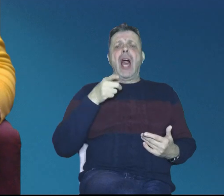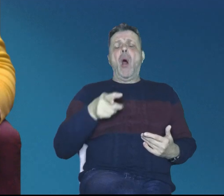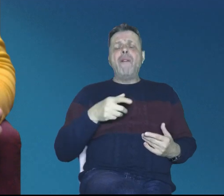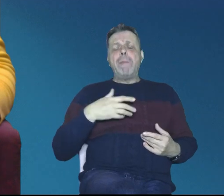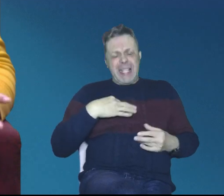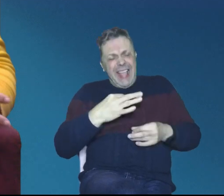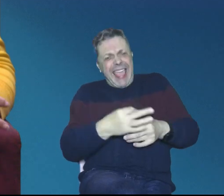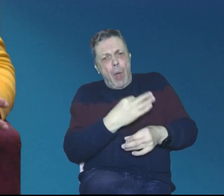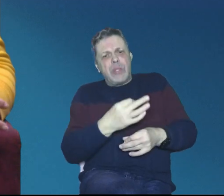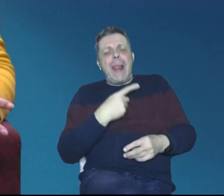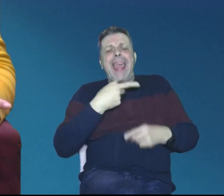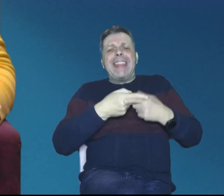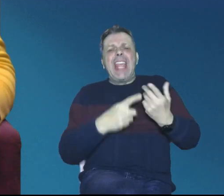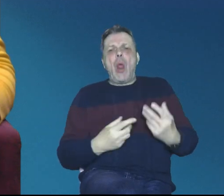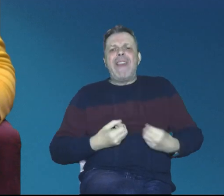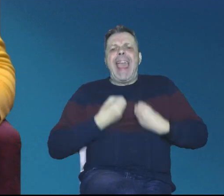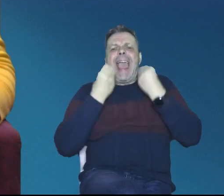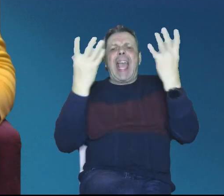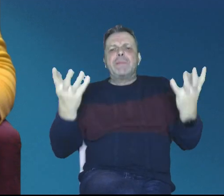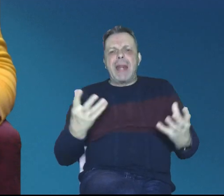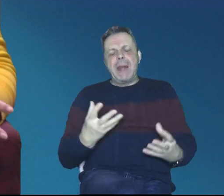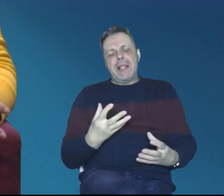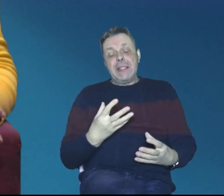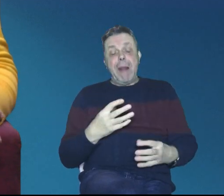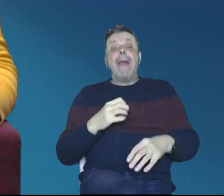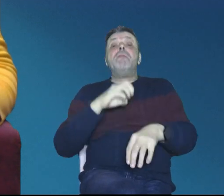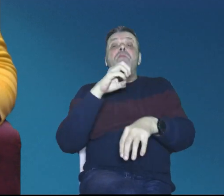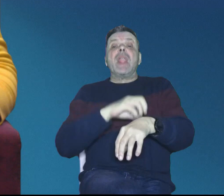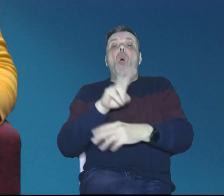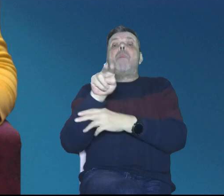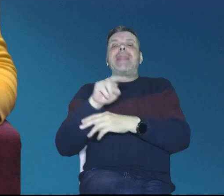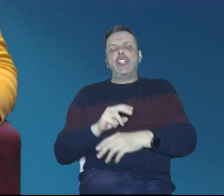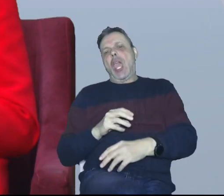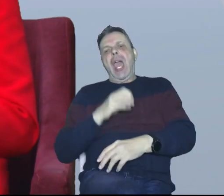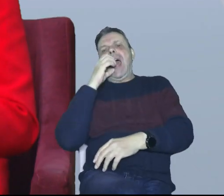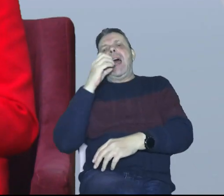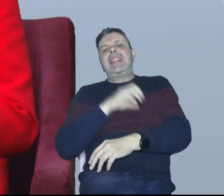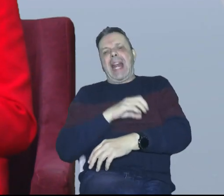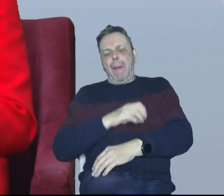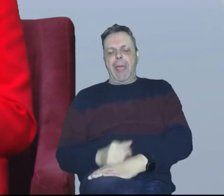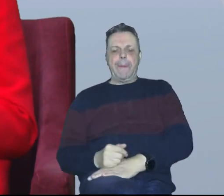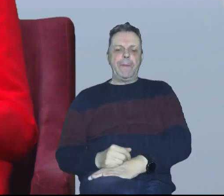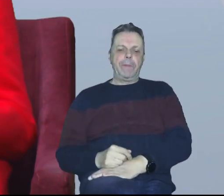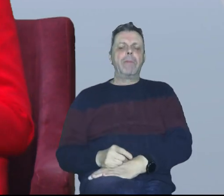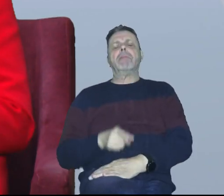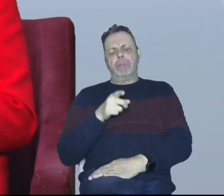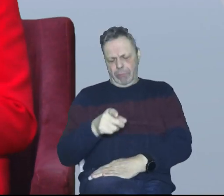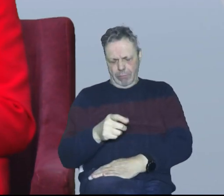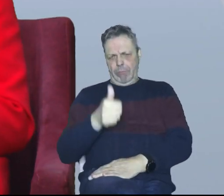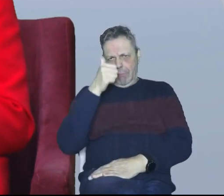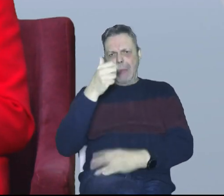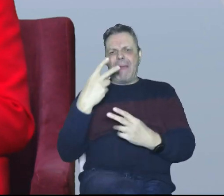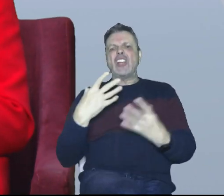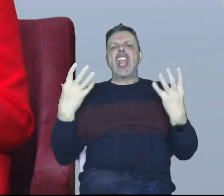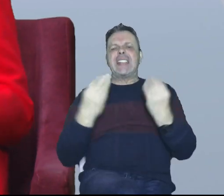da sam u ovu predstavu utkala u stvari elemente ekspresivne art terapije. Ja bih rekla da ste stavili ono što nam je svima potrebno, a to je zapravo